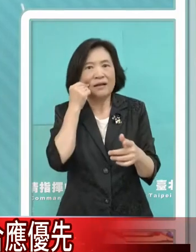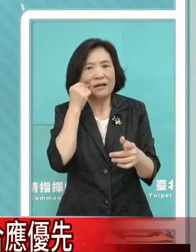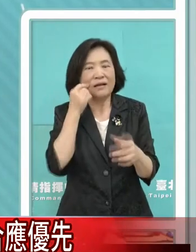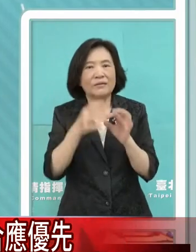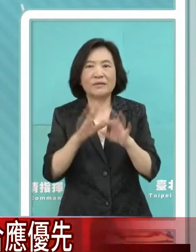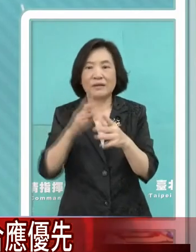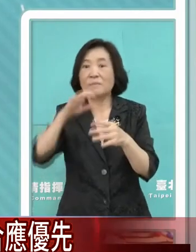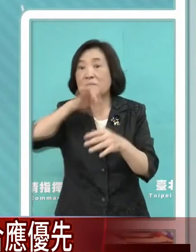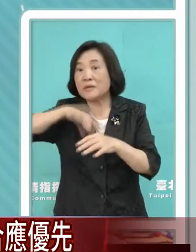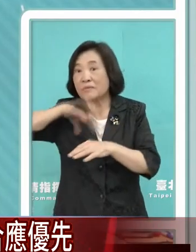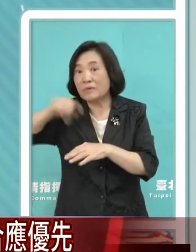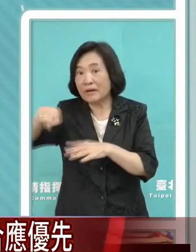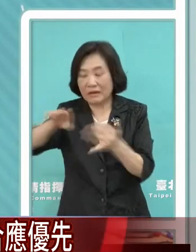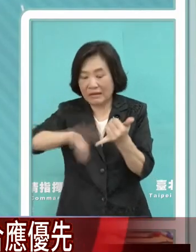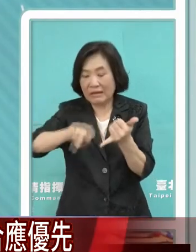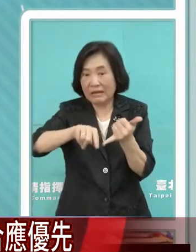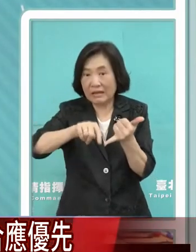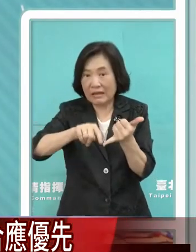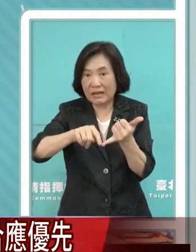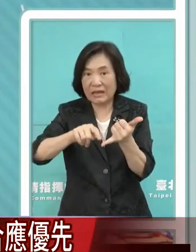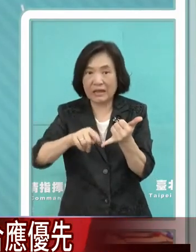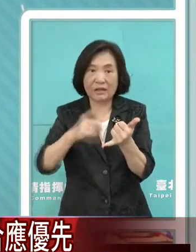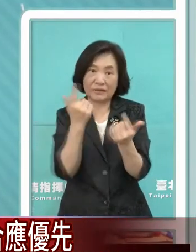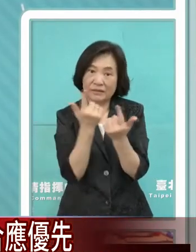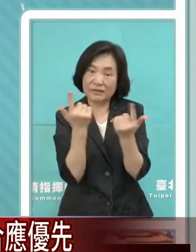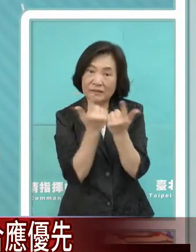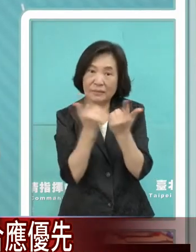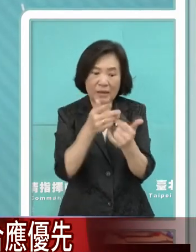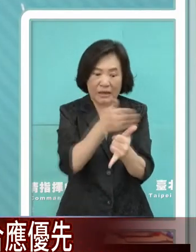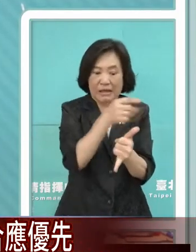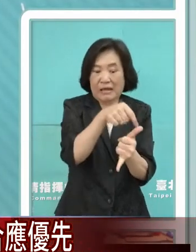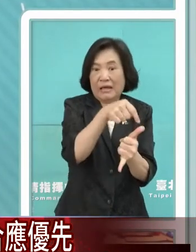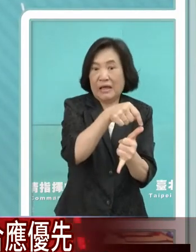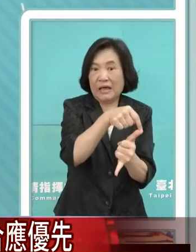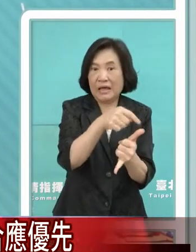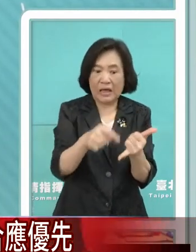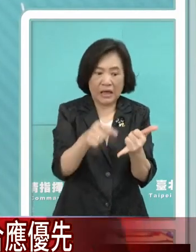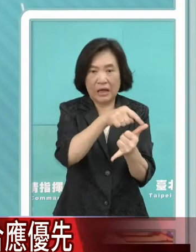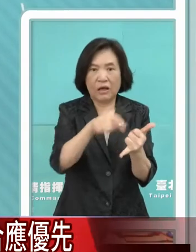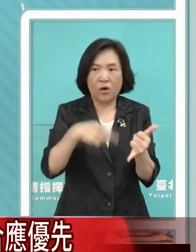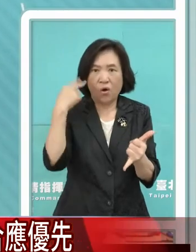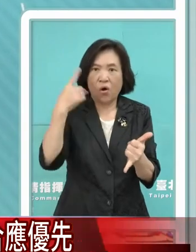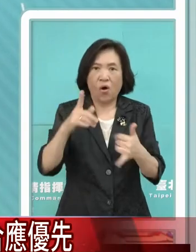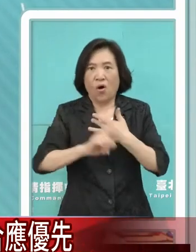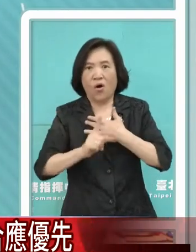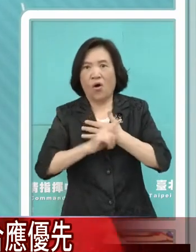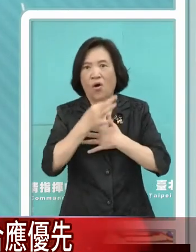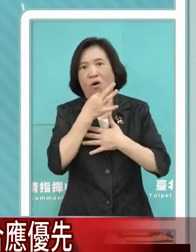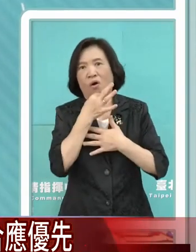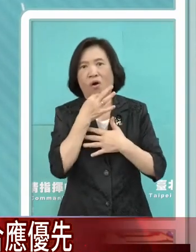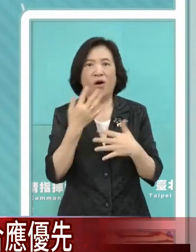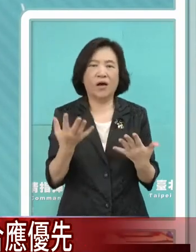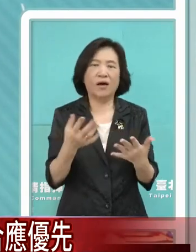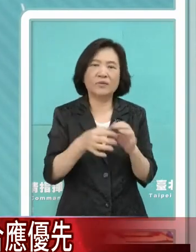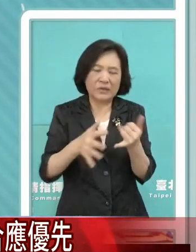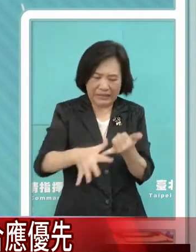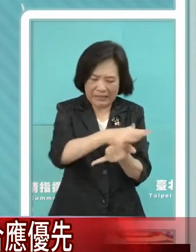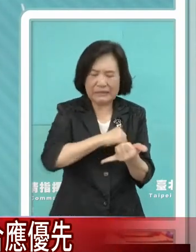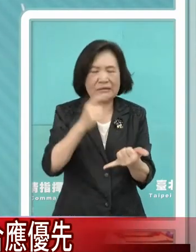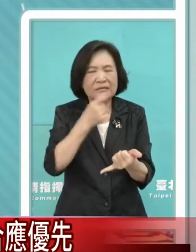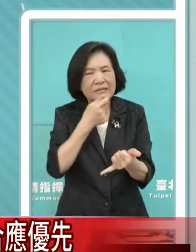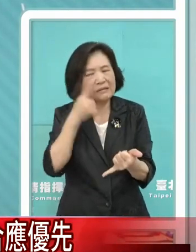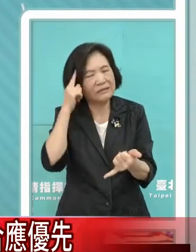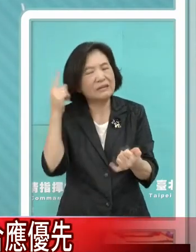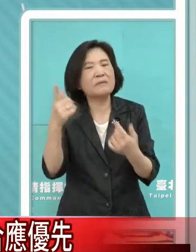北这么远，那个黄山还算是台湾妹，你知道，我们在这时候觉得很紧张了，所以我倒觉得